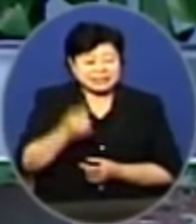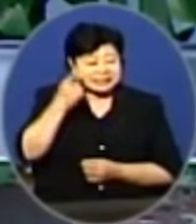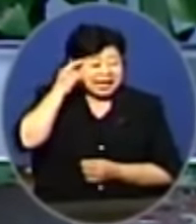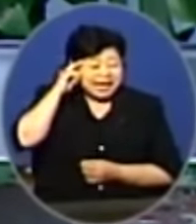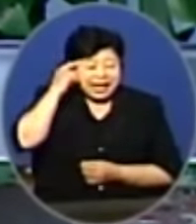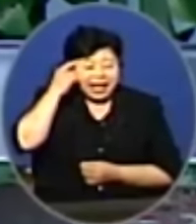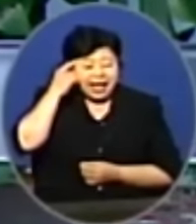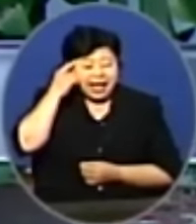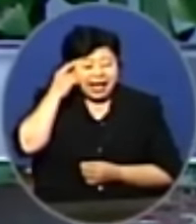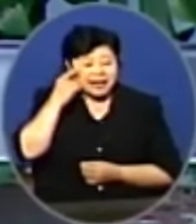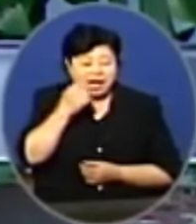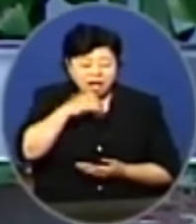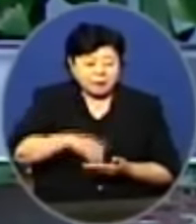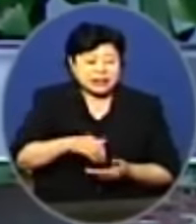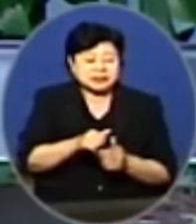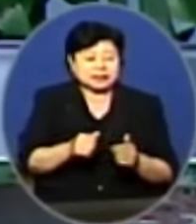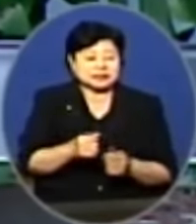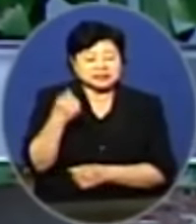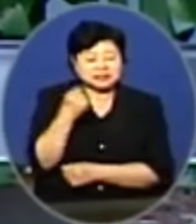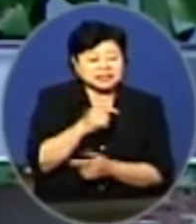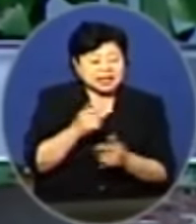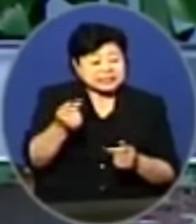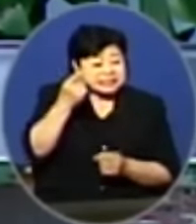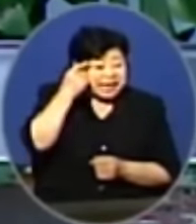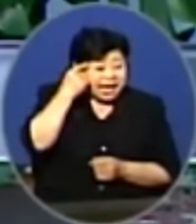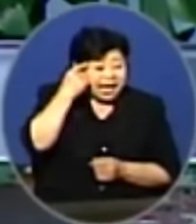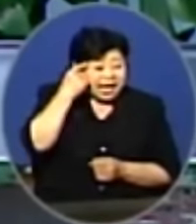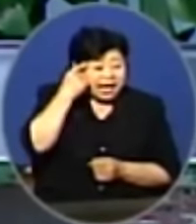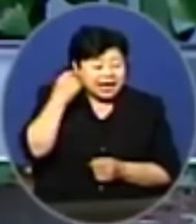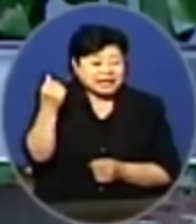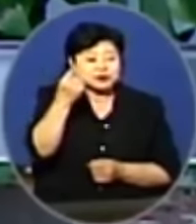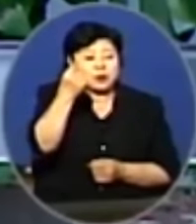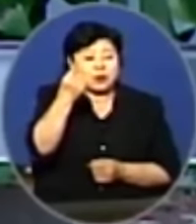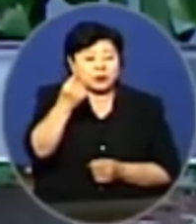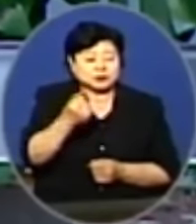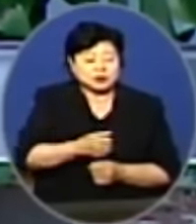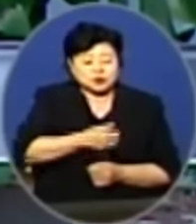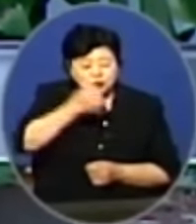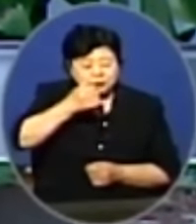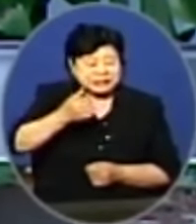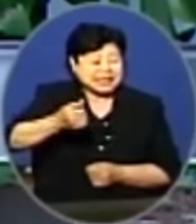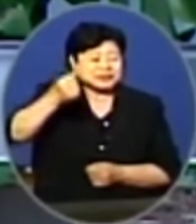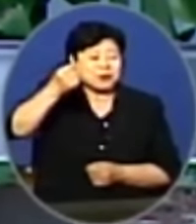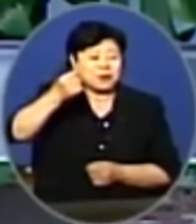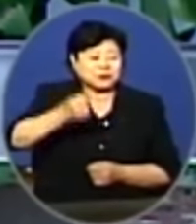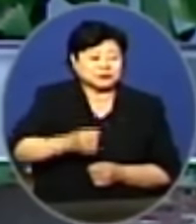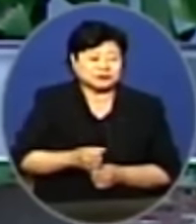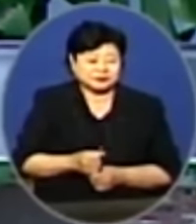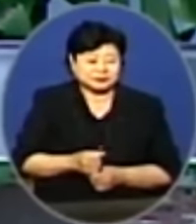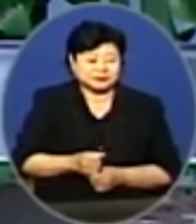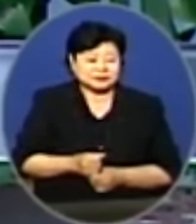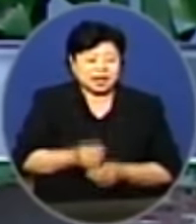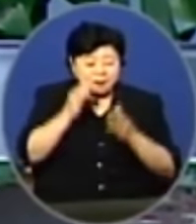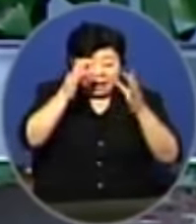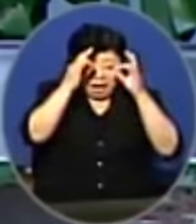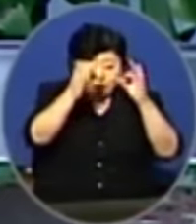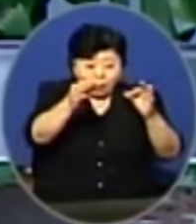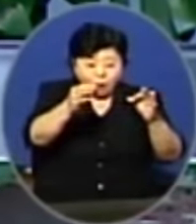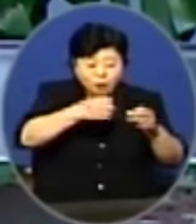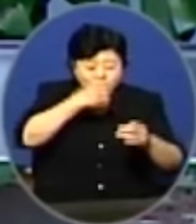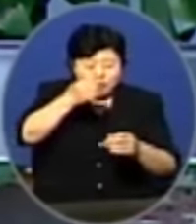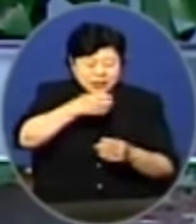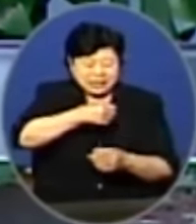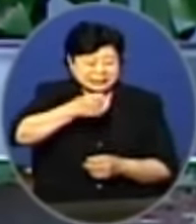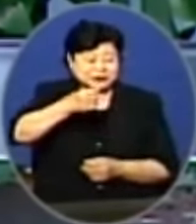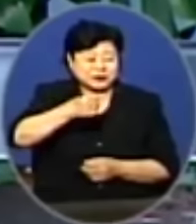생각으로 반석 같은 흔들리지 않은 생각을 갖고 꿈을 띄워놓고 바라보고 꿈을